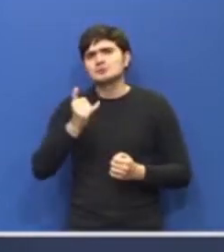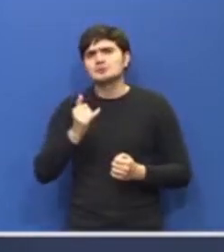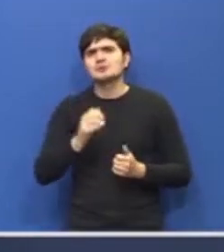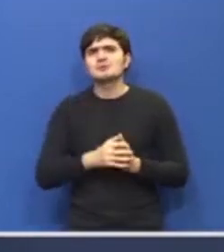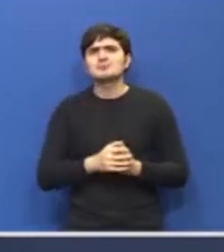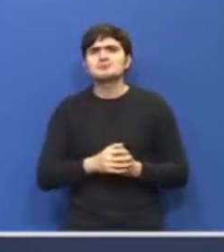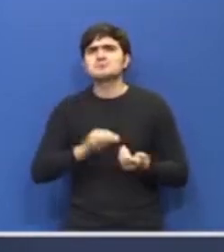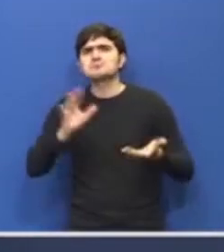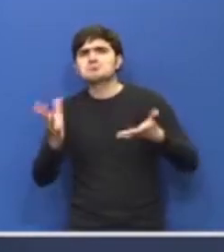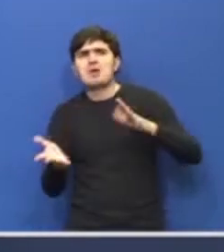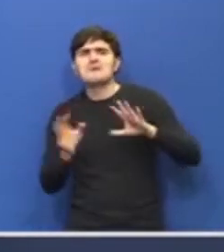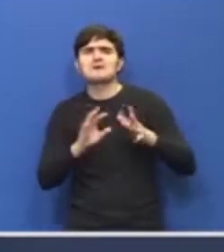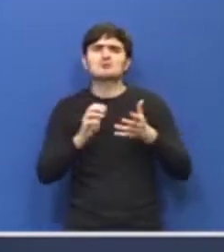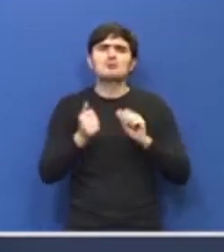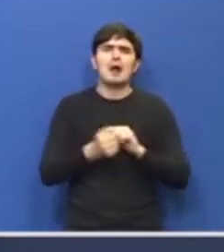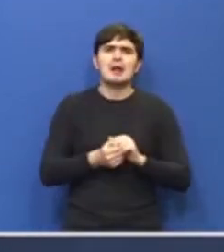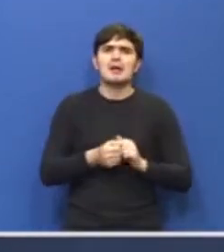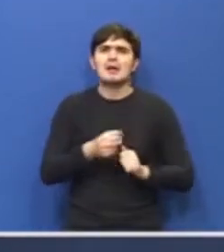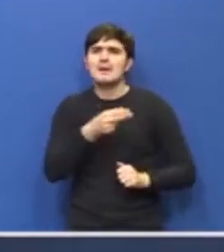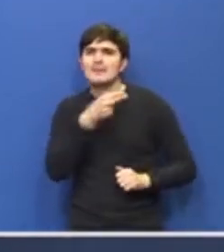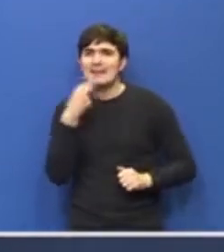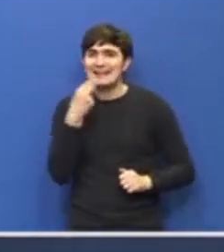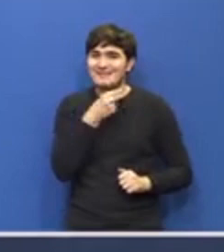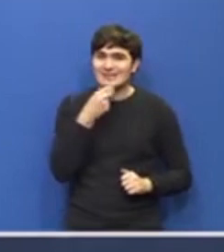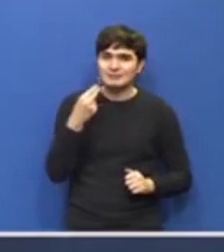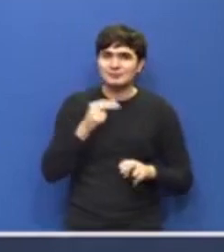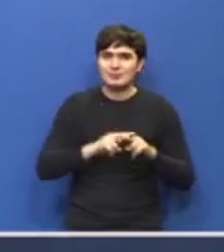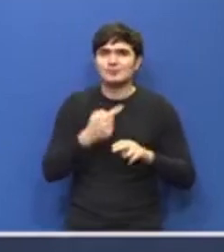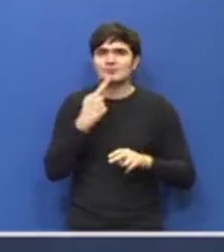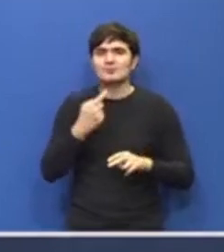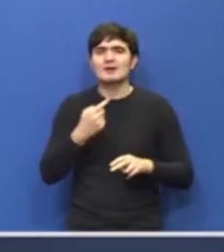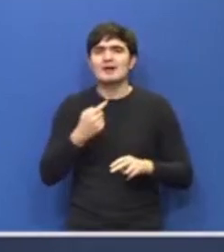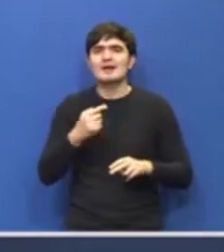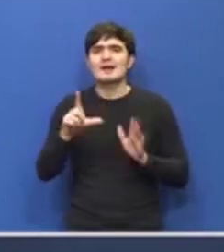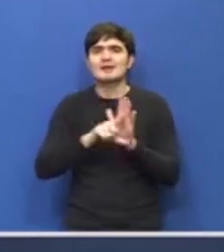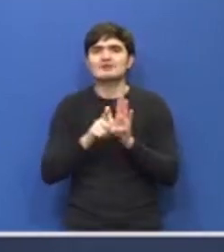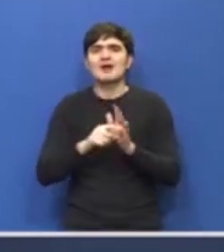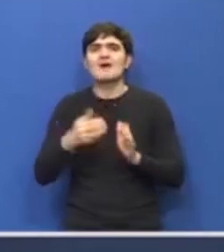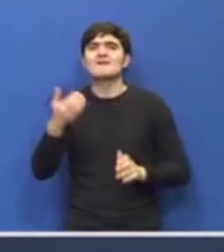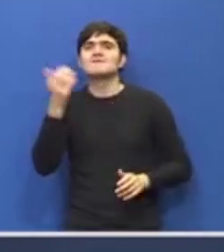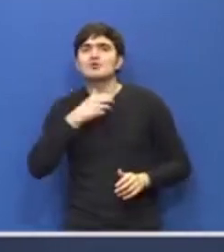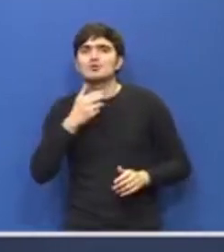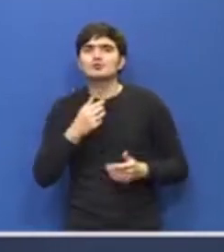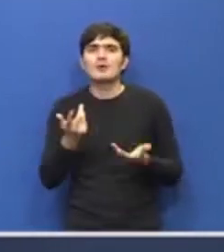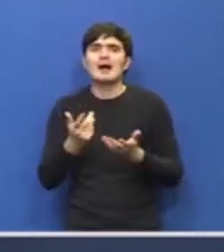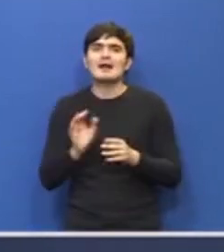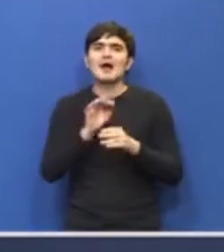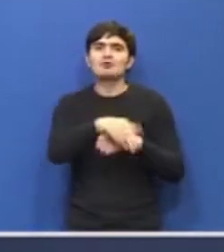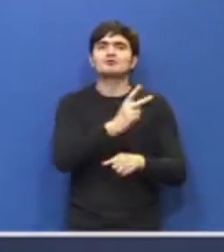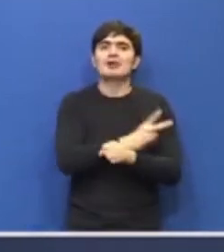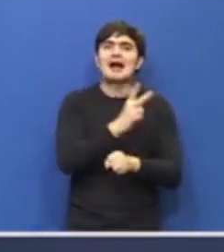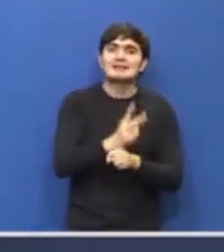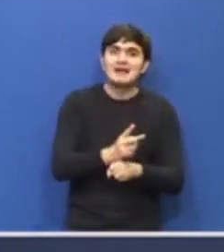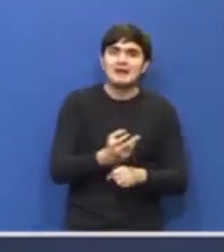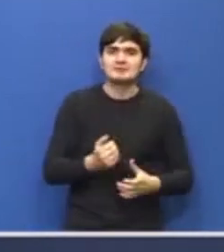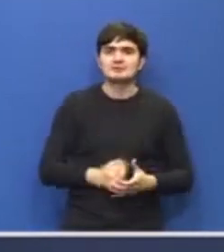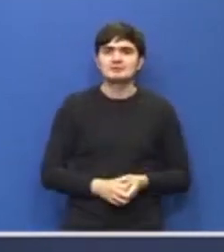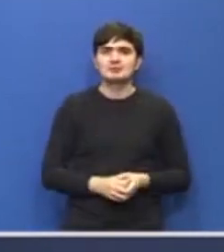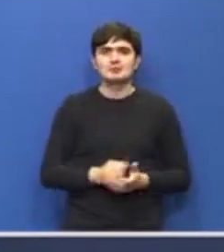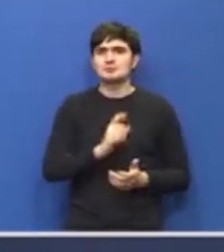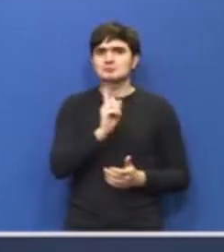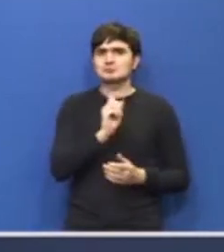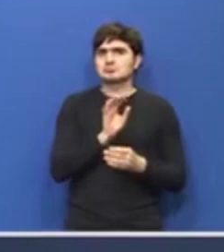eventuale beneficii, fructul, cum spune legea, al concesiunii, care merge către stat sau către compania statului,